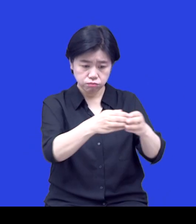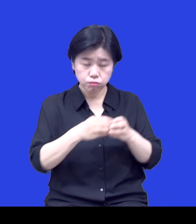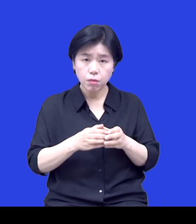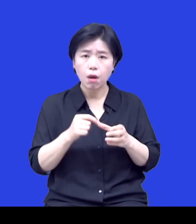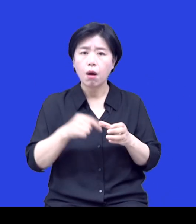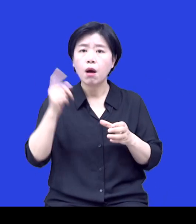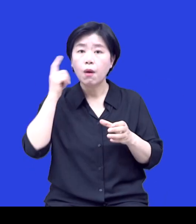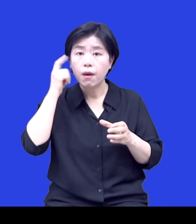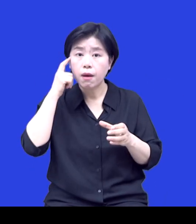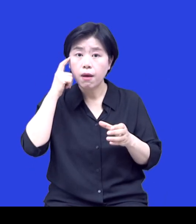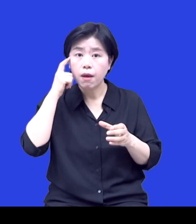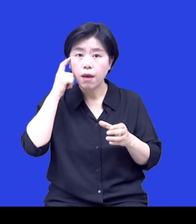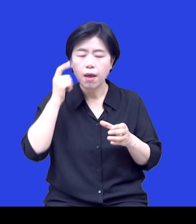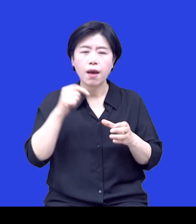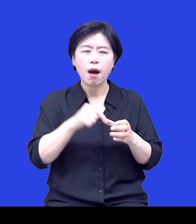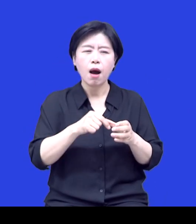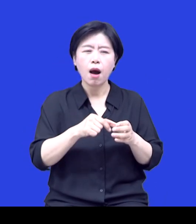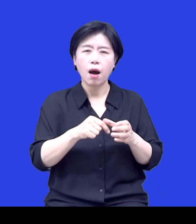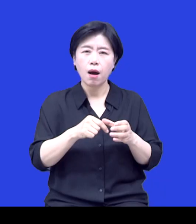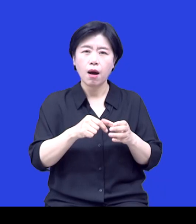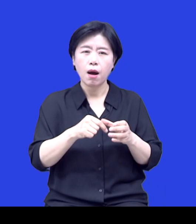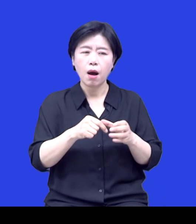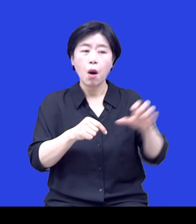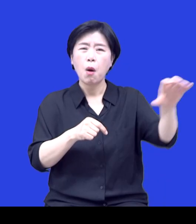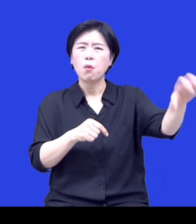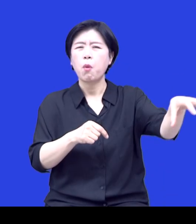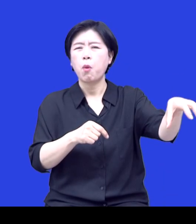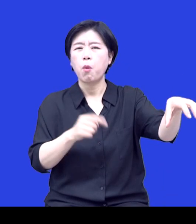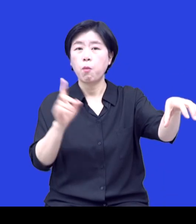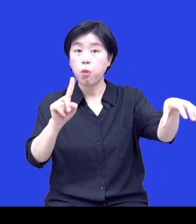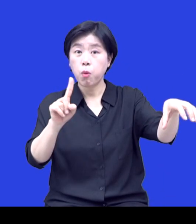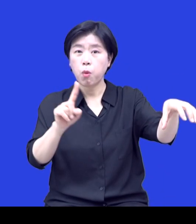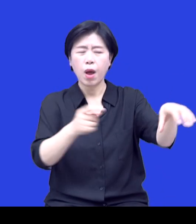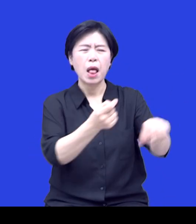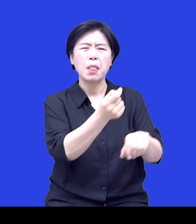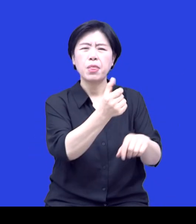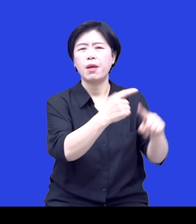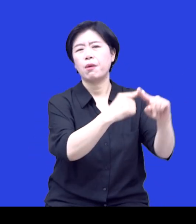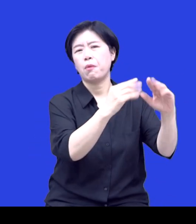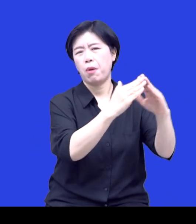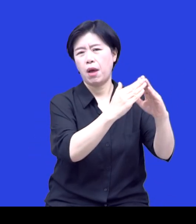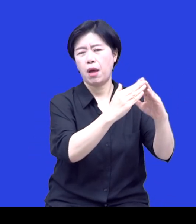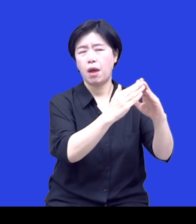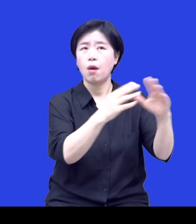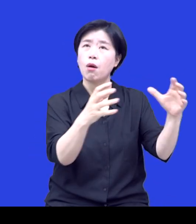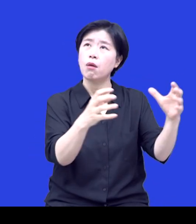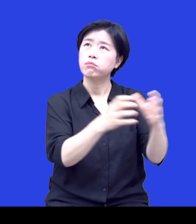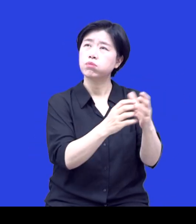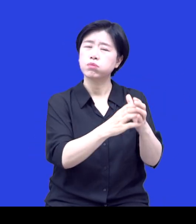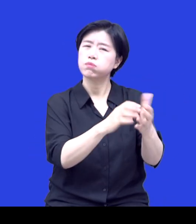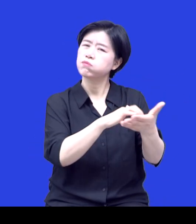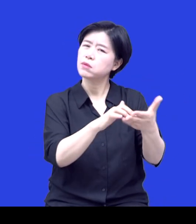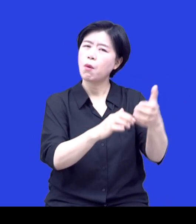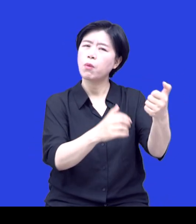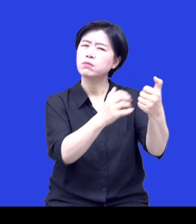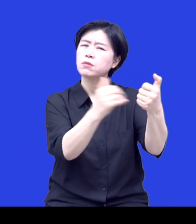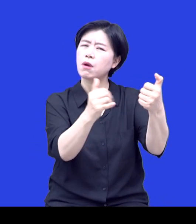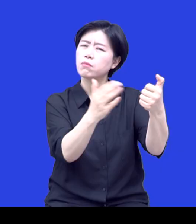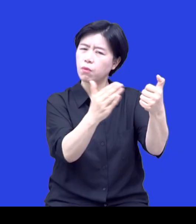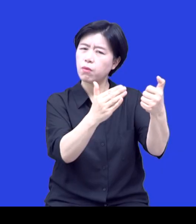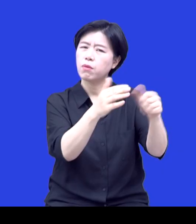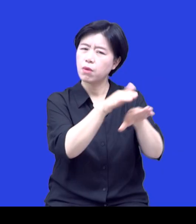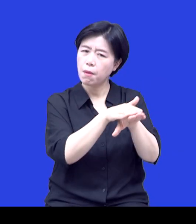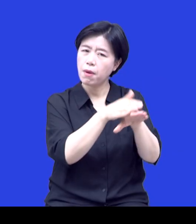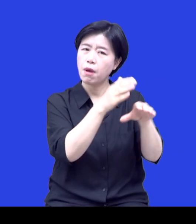빠지네. 문제가 생긴 교회인데 그 교회가 작은 교회야. 예. 얘기 들어보니까 한 50명도 안 되는 교회. 예. 아이고. 아니 그래서 내가 우리 아버지 생각이 탁 나는